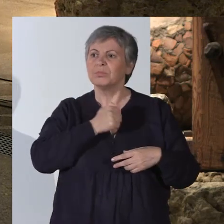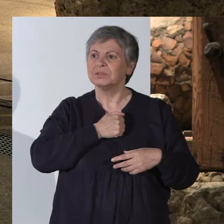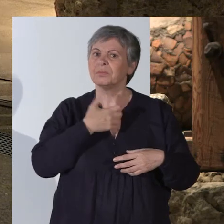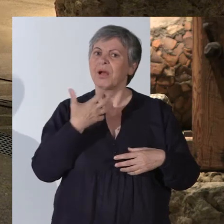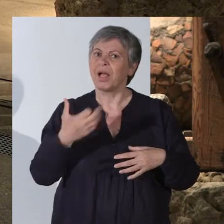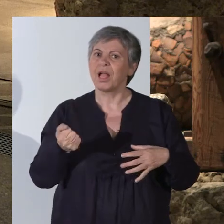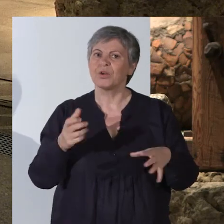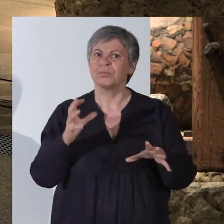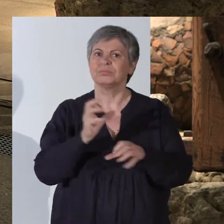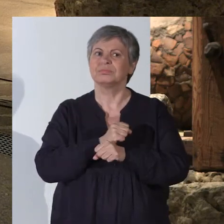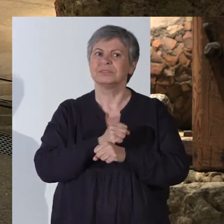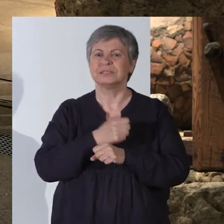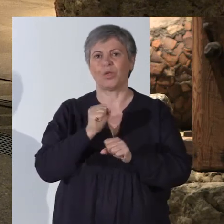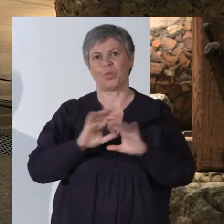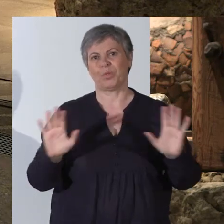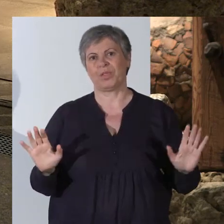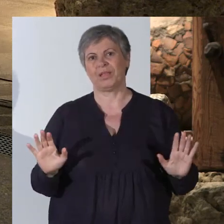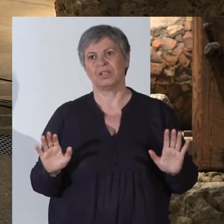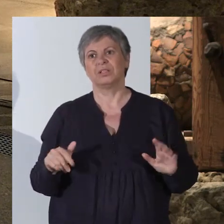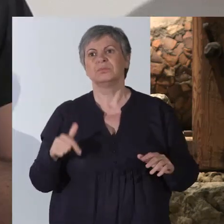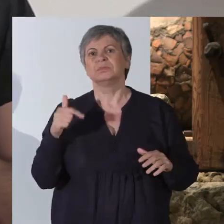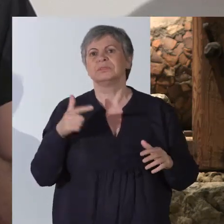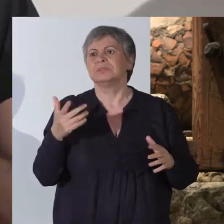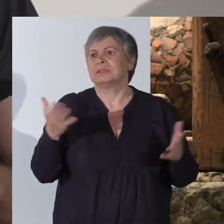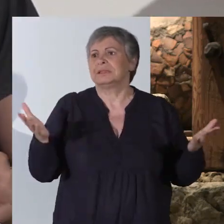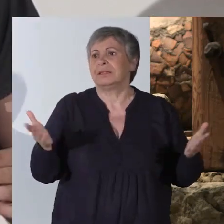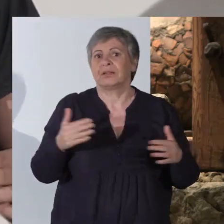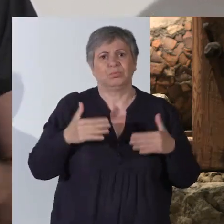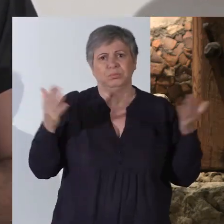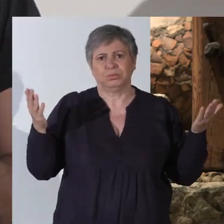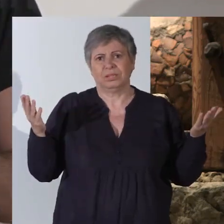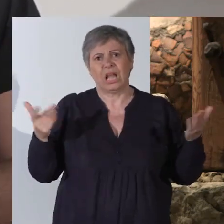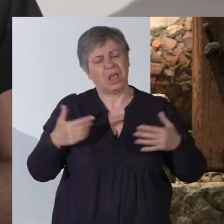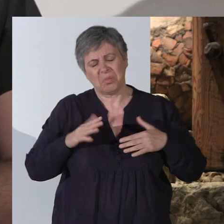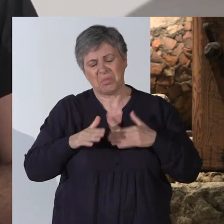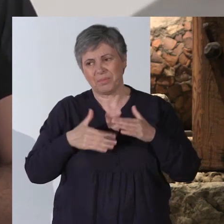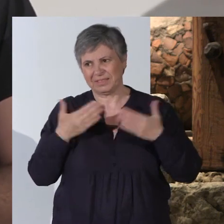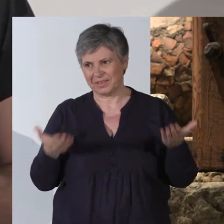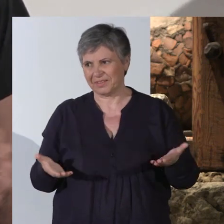κάνει καλά τη δουλειά μας το οποίο μπορεί να είναι κάπως υπερφίαλο αλλά δεν μας νοιάζει